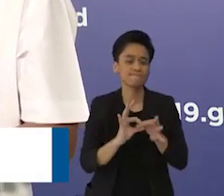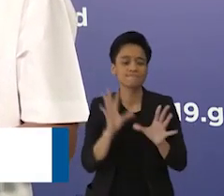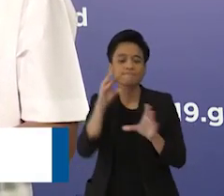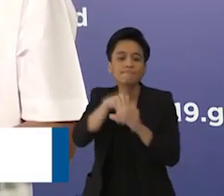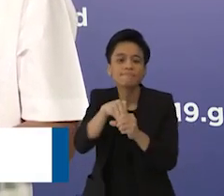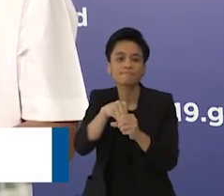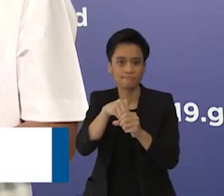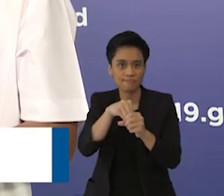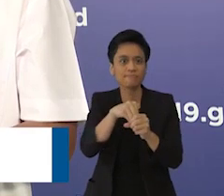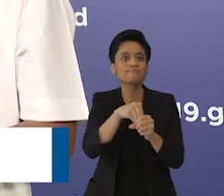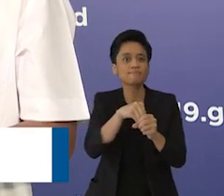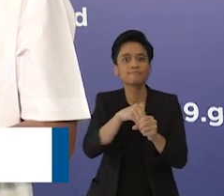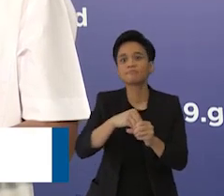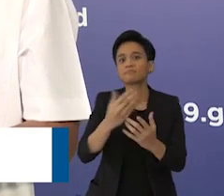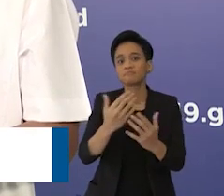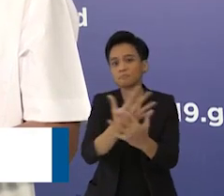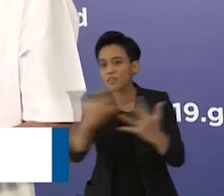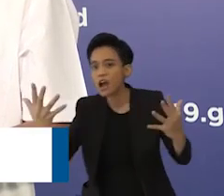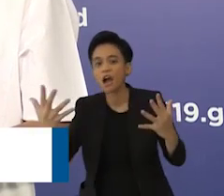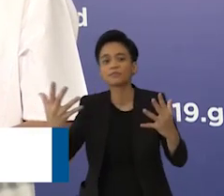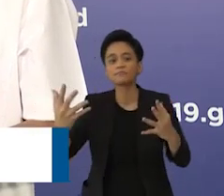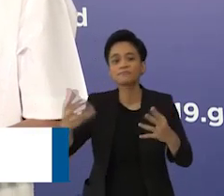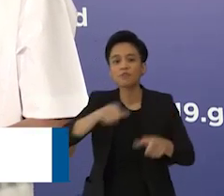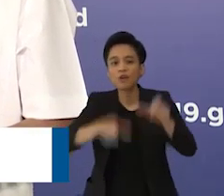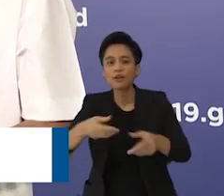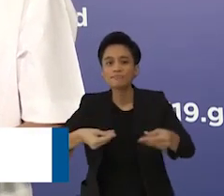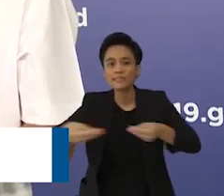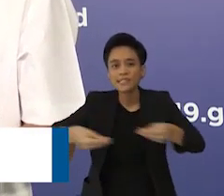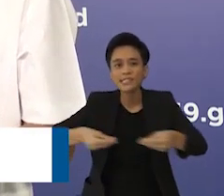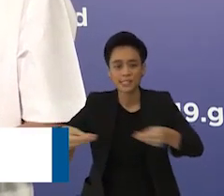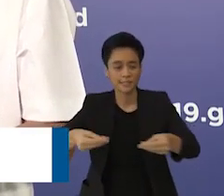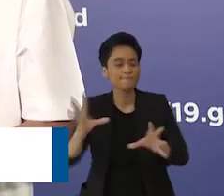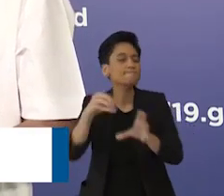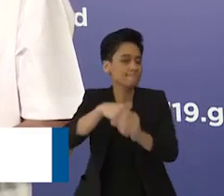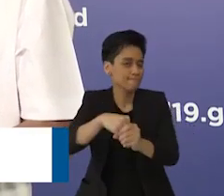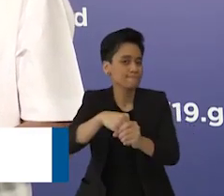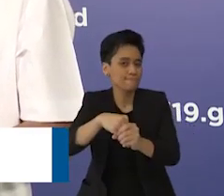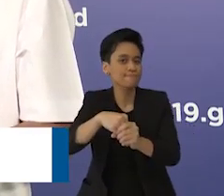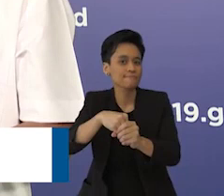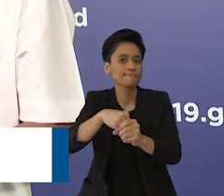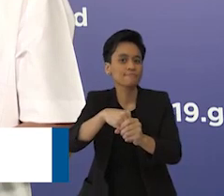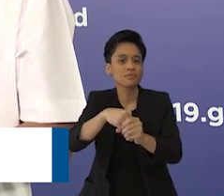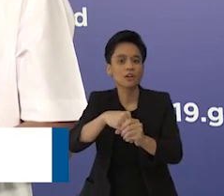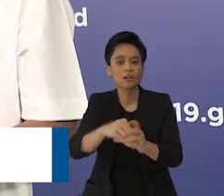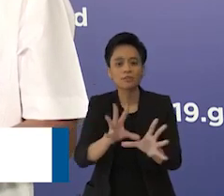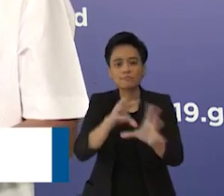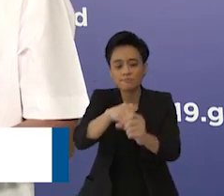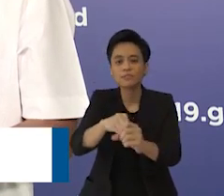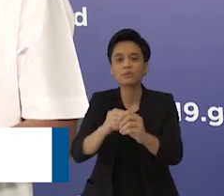masyarakat dunia usaha juga terlibat dalam satu koordinasi di bawah gugus tugas